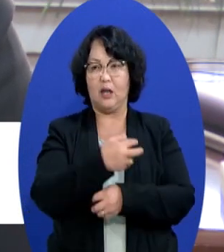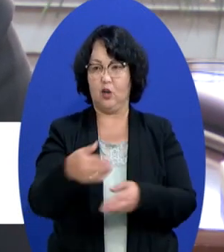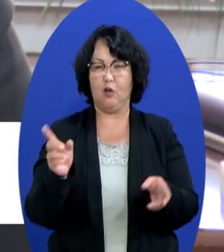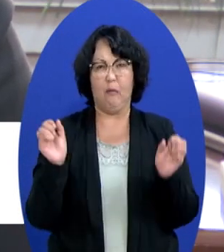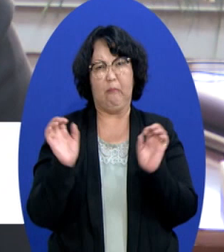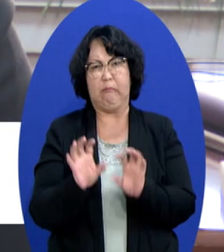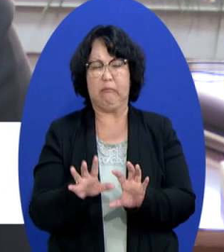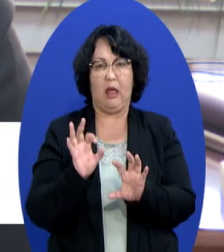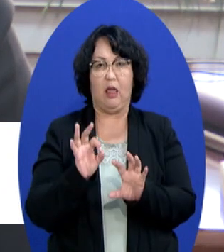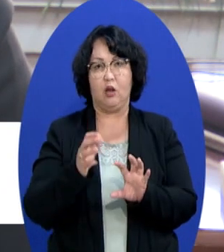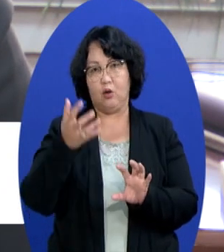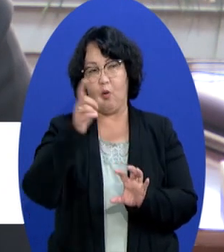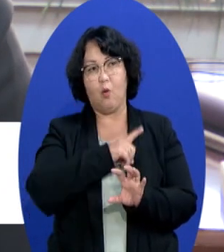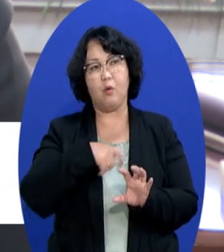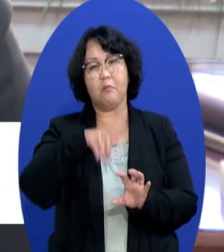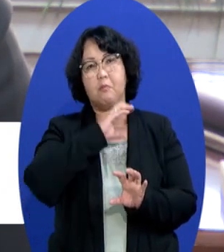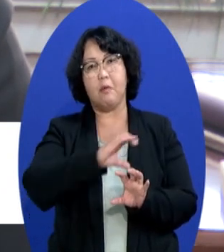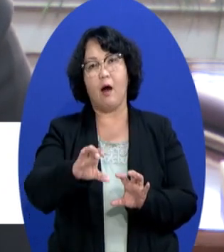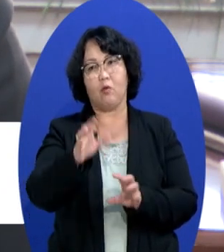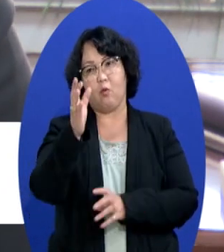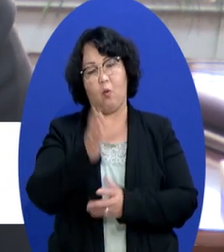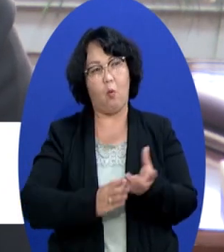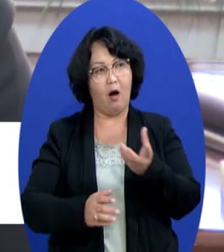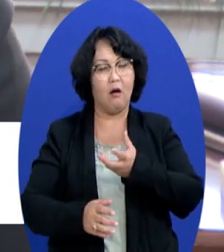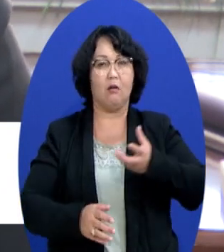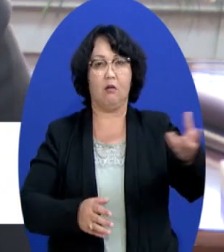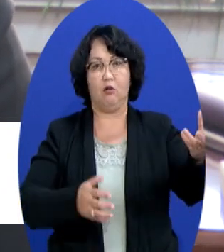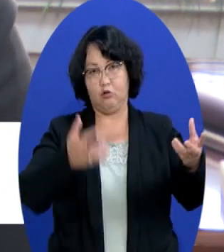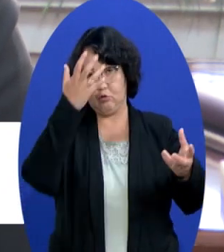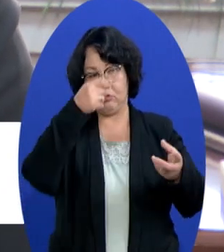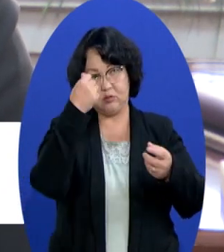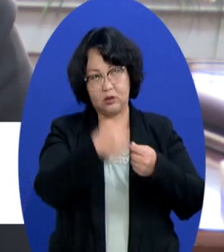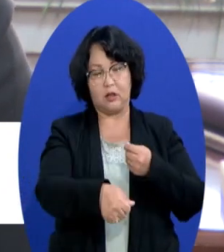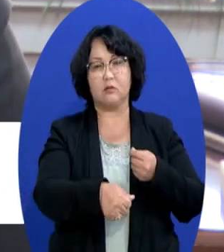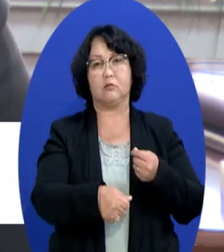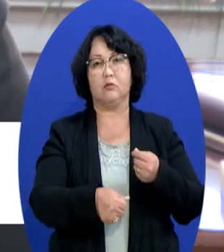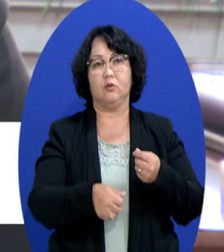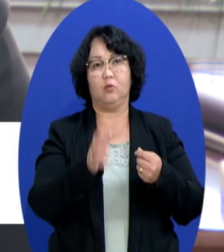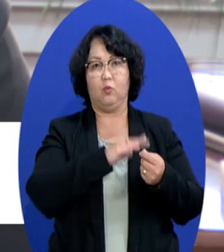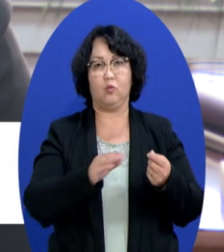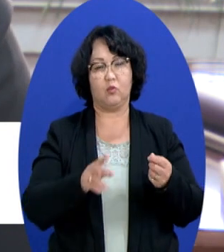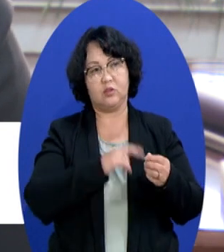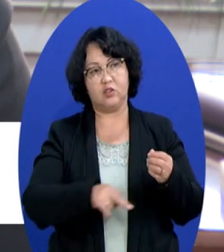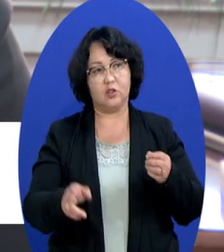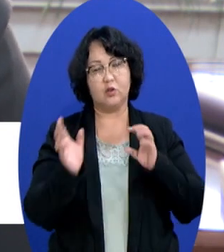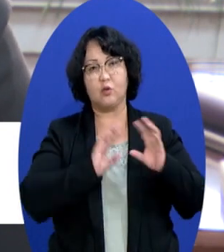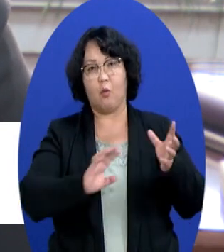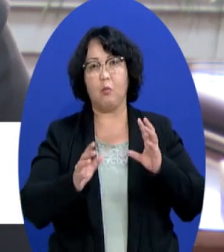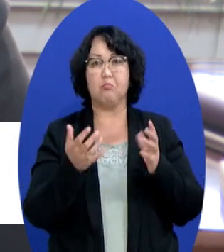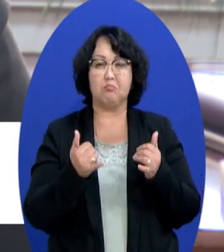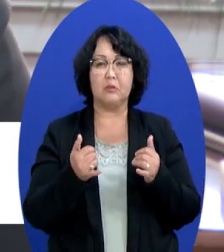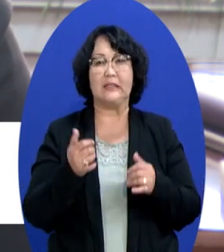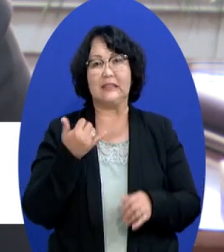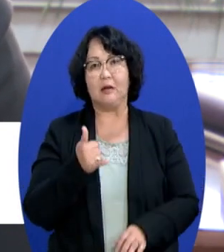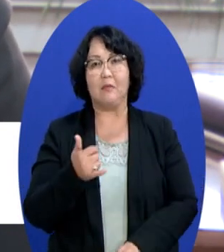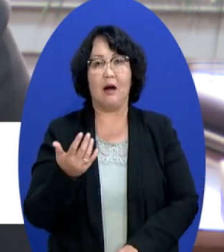нар төрийн бос өмчийн цэцэрлэгийн сул орон зайд төрөмчийн зардлаар бас хүүхдүүдэд хүлээж авах дээр нь одоо бас бүр одоо хүндэрч газрууд